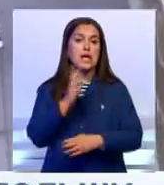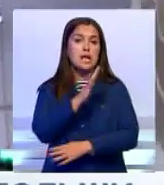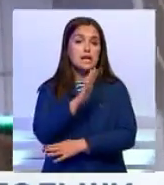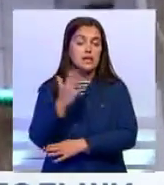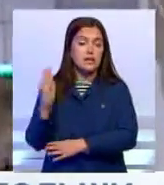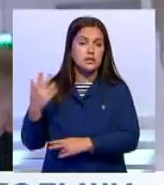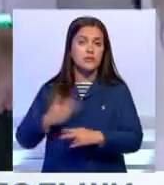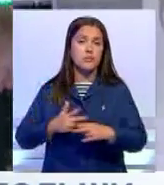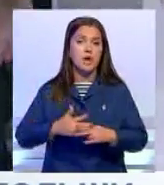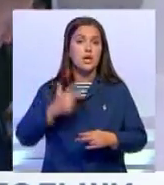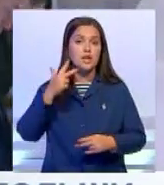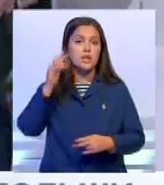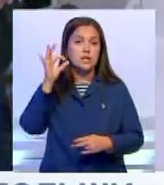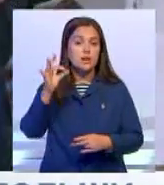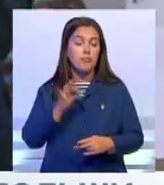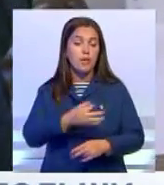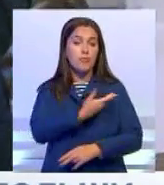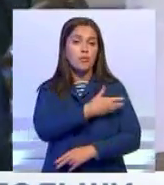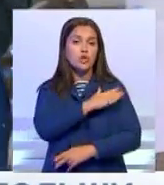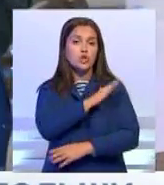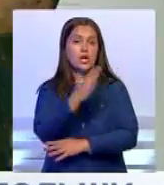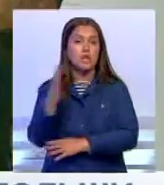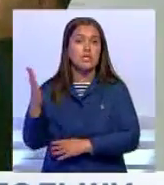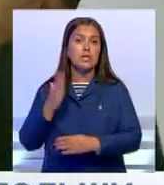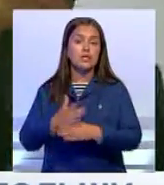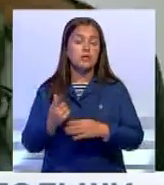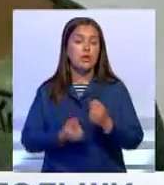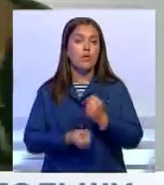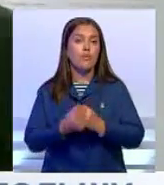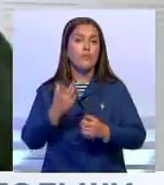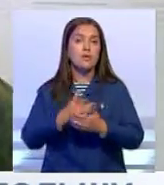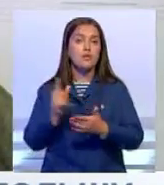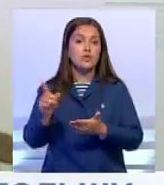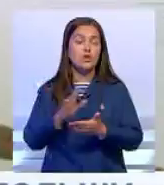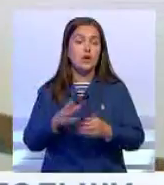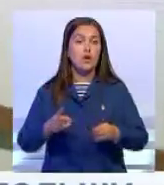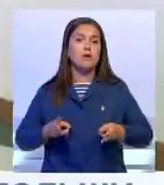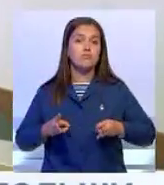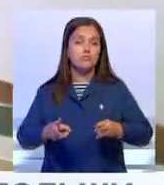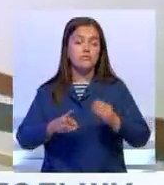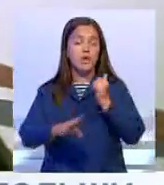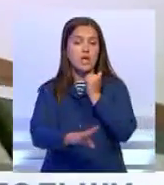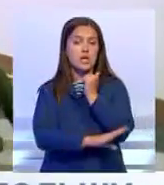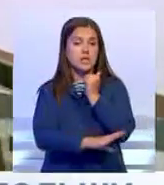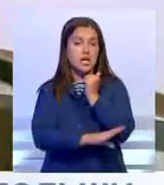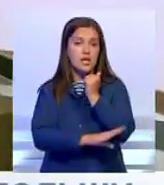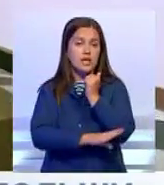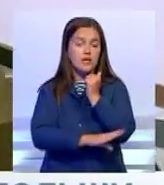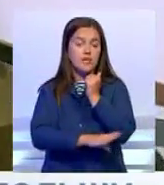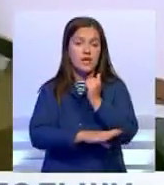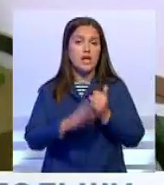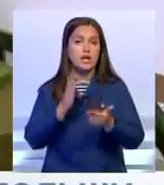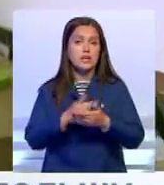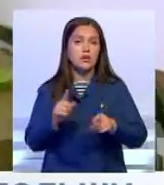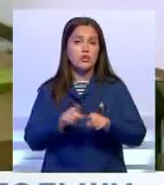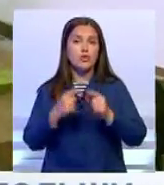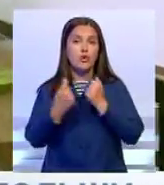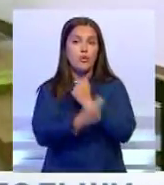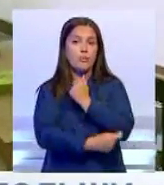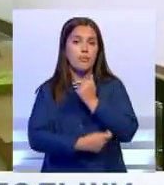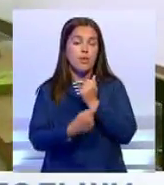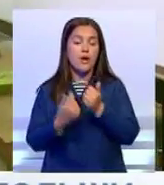занимает 30% территории страны. Это источник возобновляемой биомассы, в основном древесины и других сопутствующих материалов.